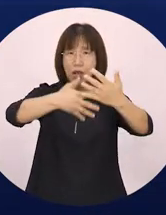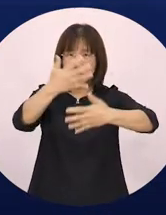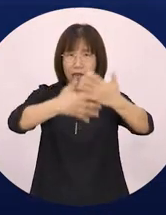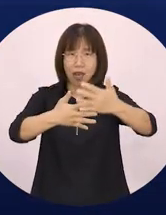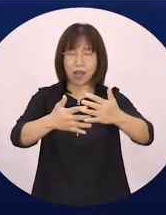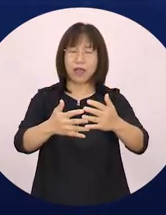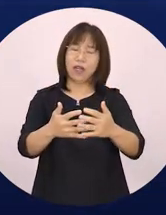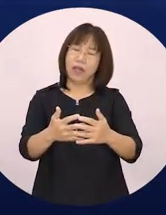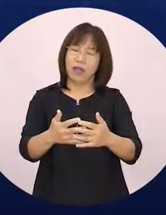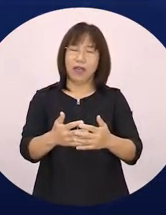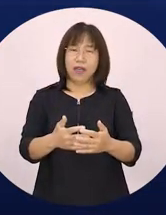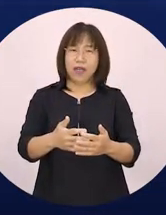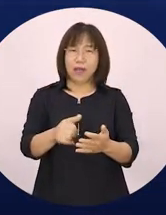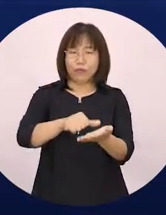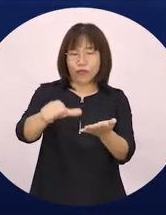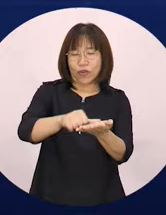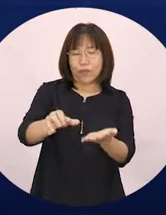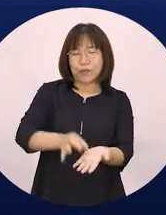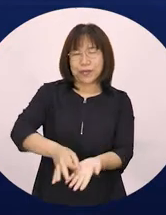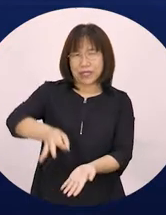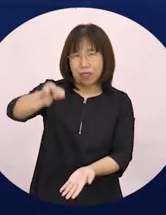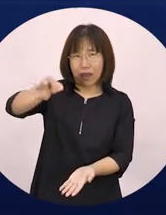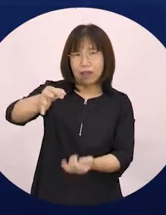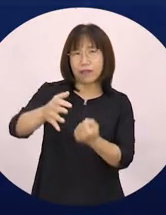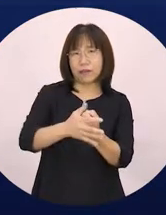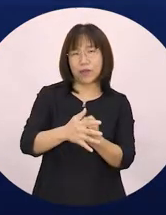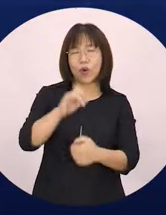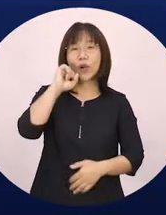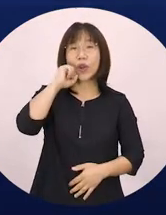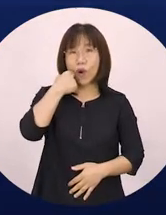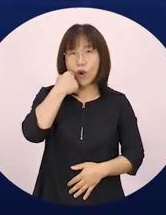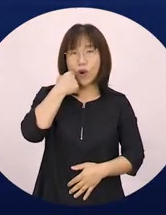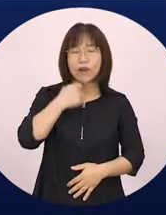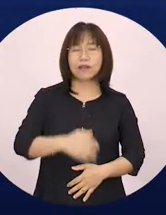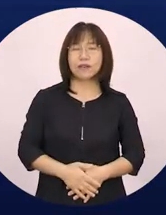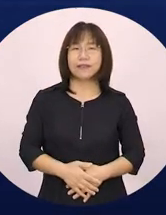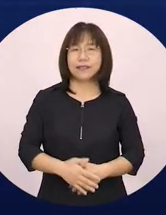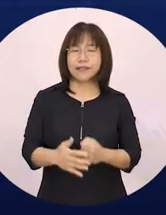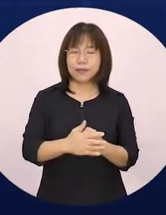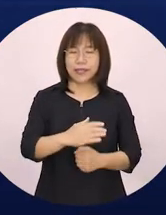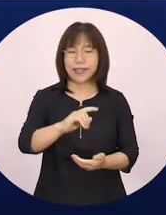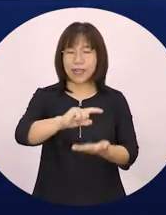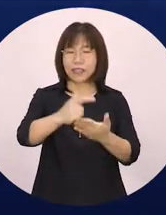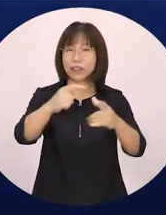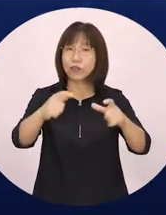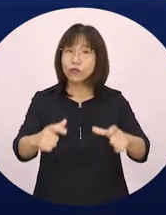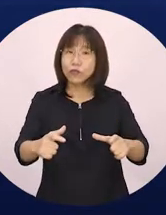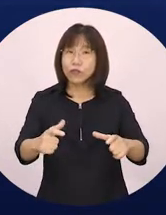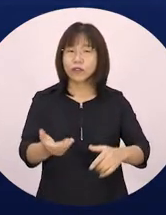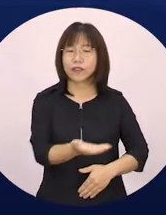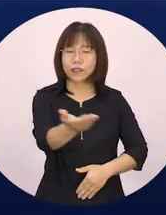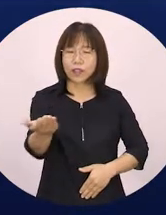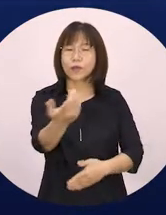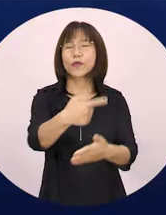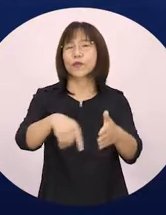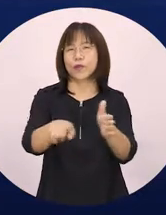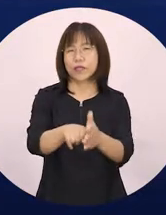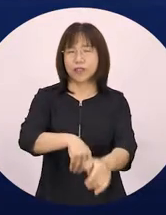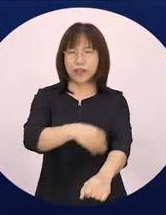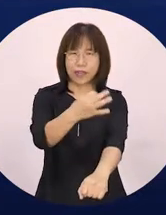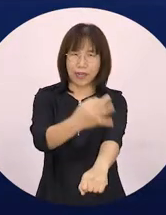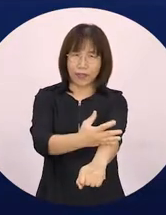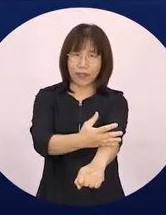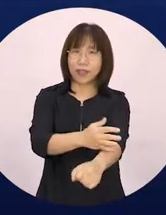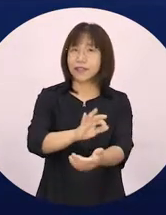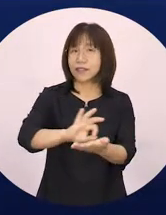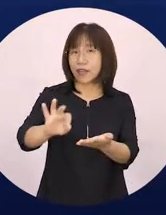있습니다. 하지만 개인이 고가의 회의 장비나 공간을 찾기는 쉽지 않은데요. 이에 강서구가 지역 내 구민이면